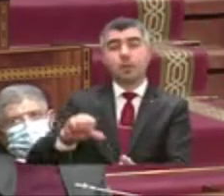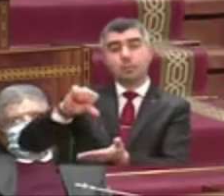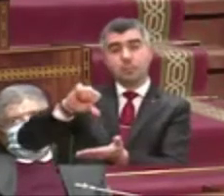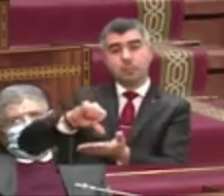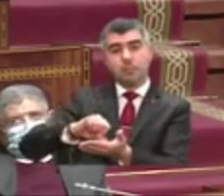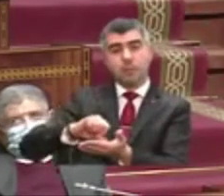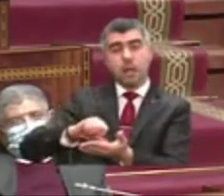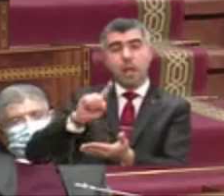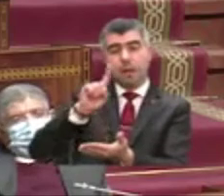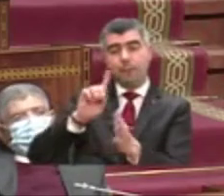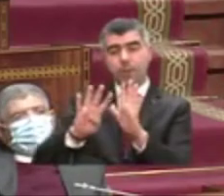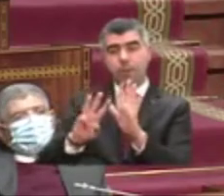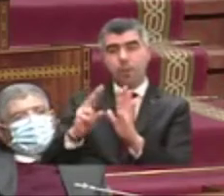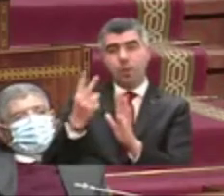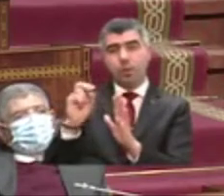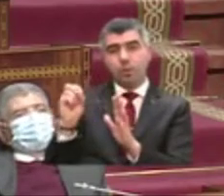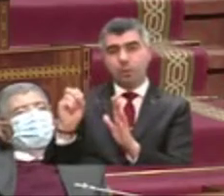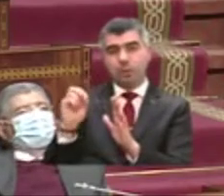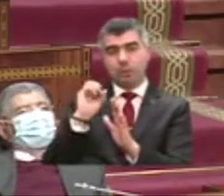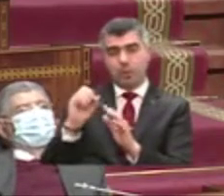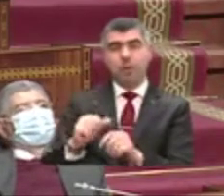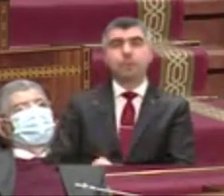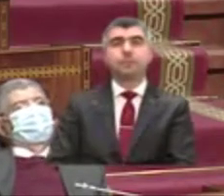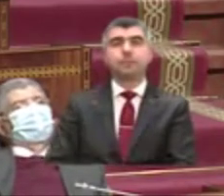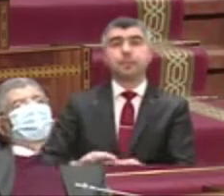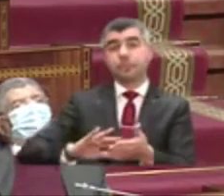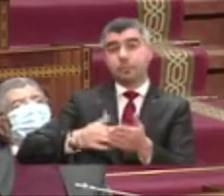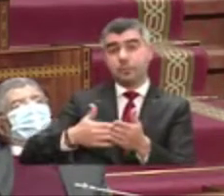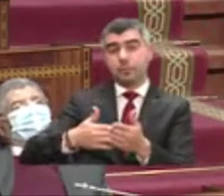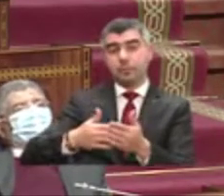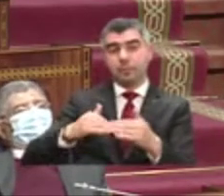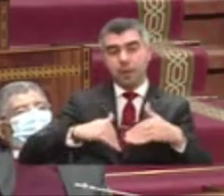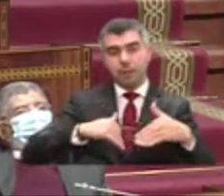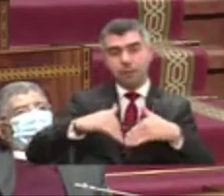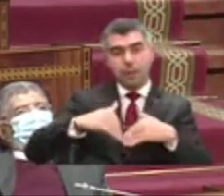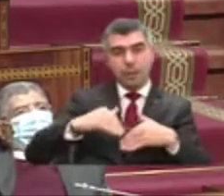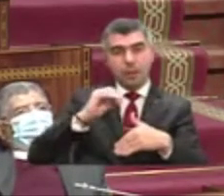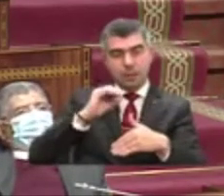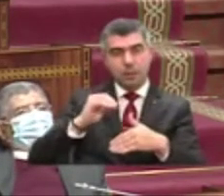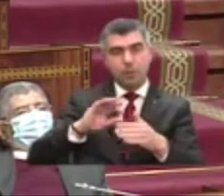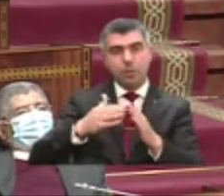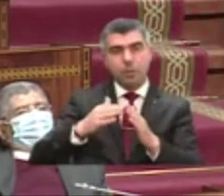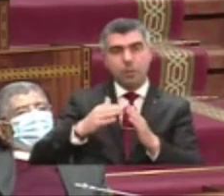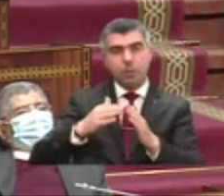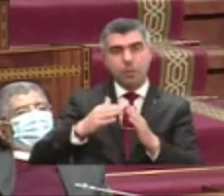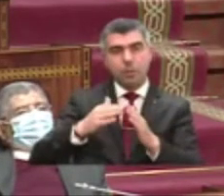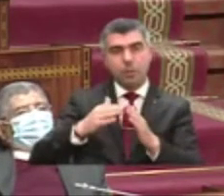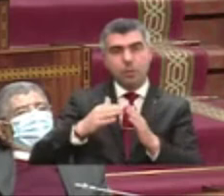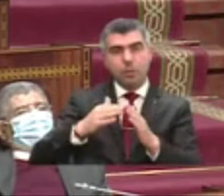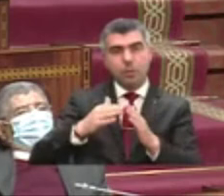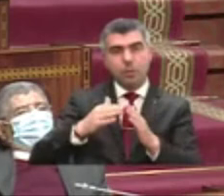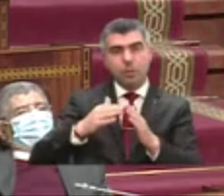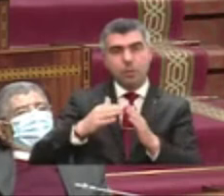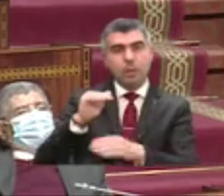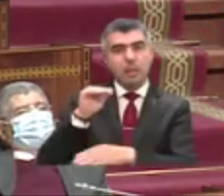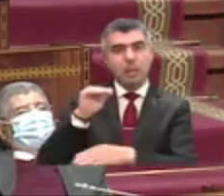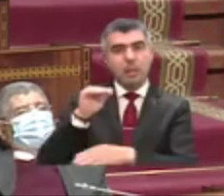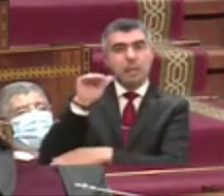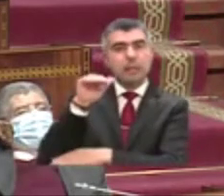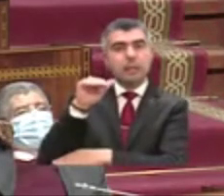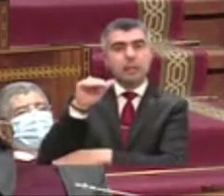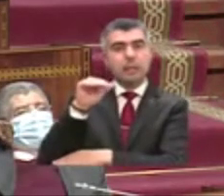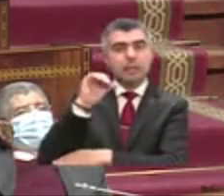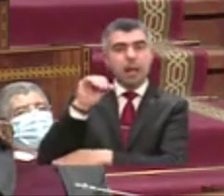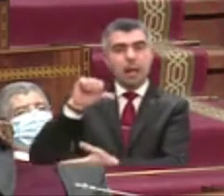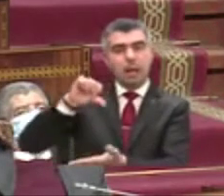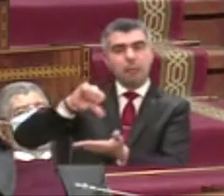1920 الرابطه بين صبويا ومنفاس، الطريق الإقليمية الرابطة بين الخصاص وسيدي مبارك، الطريق بين الخصاص وسيدي مبارك، الطريق